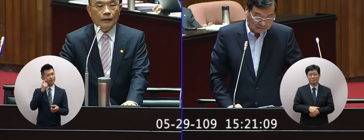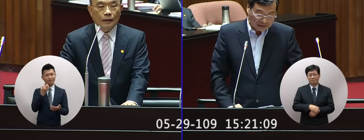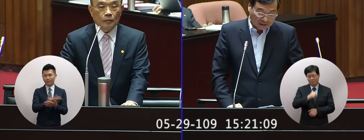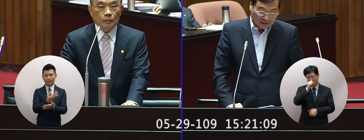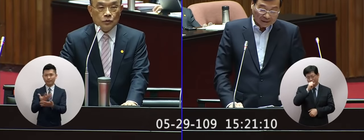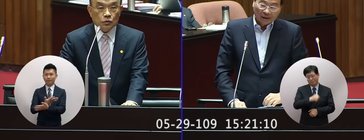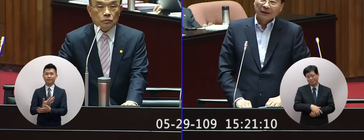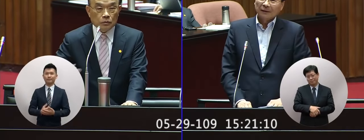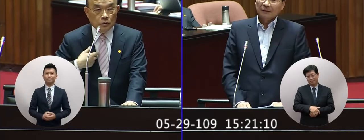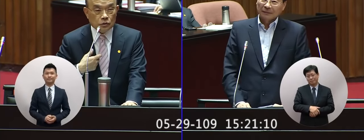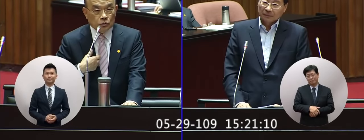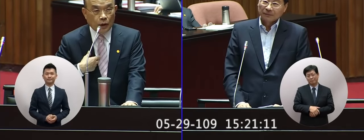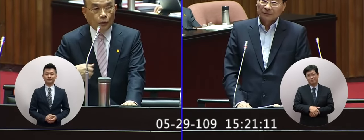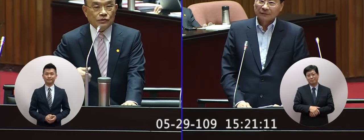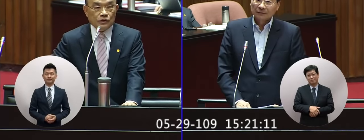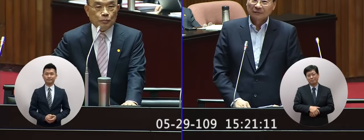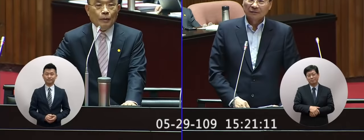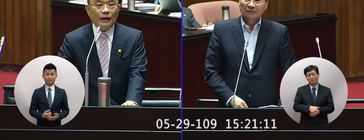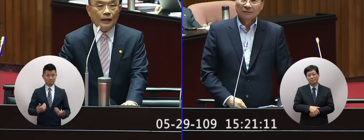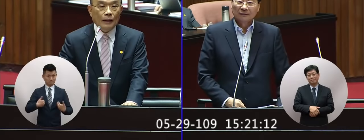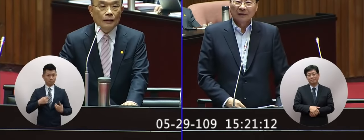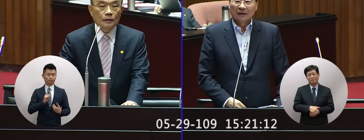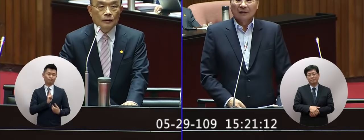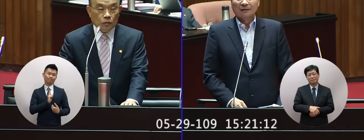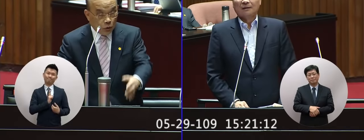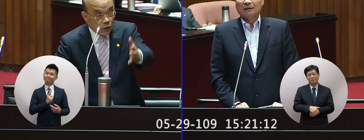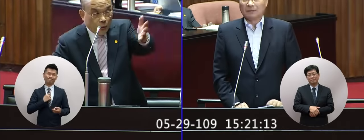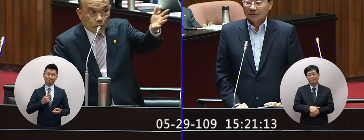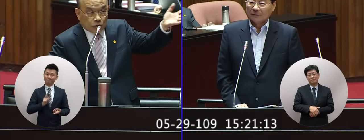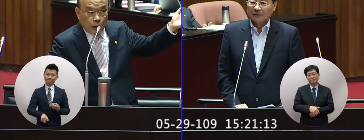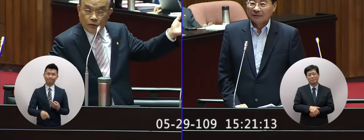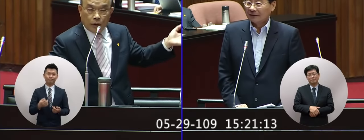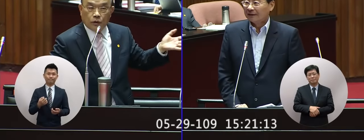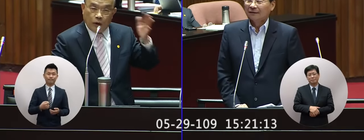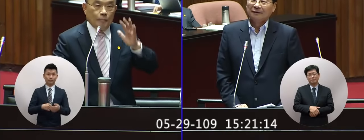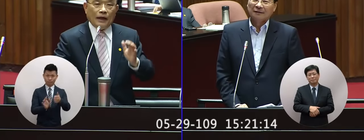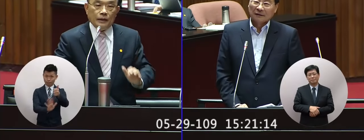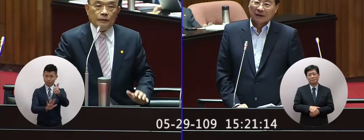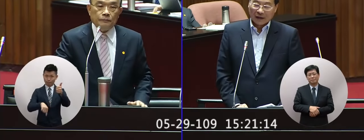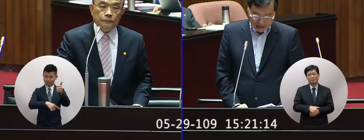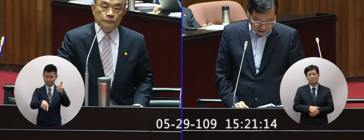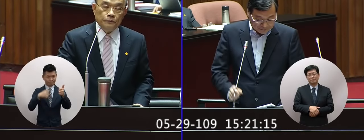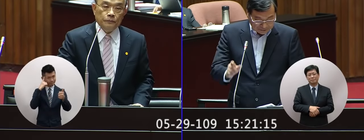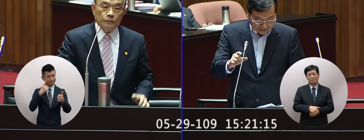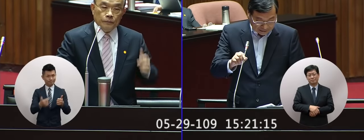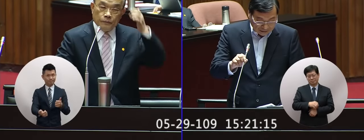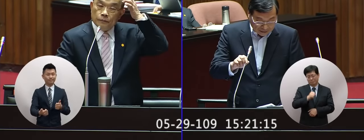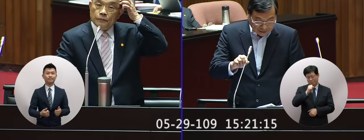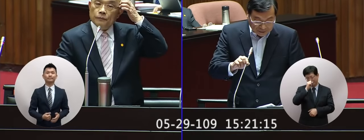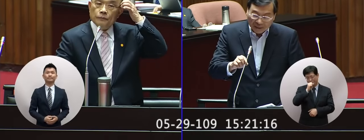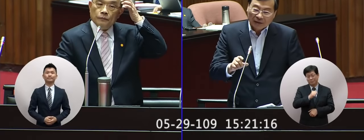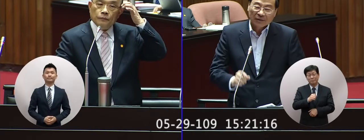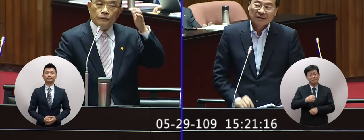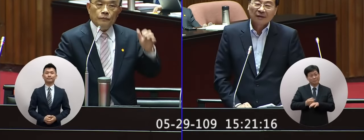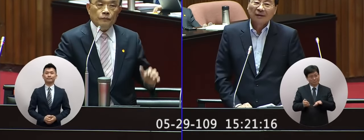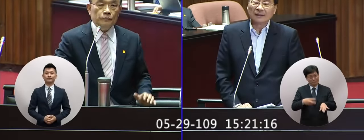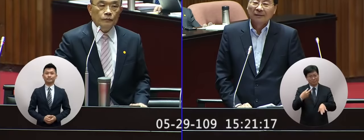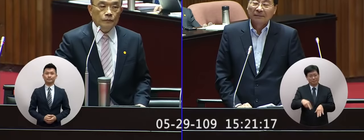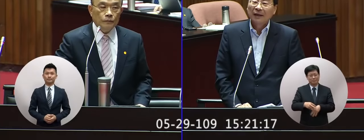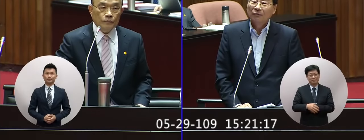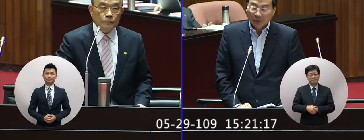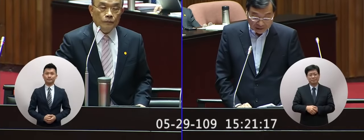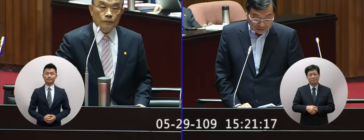好， 是对我自己不满意的，我对我的团队都很满意。 好，另外就